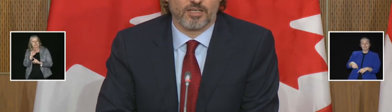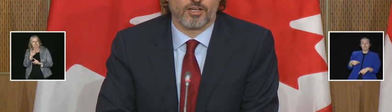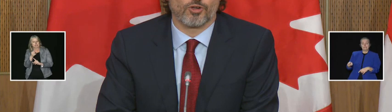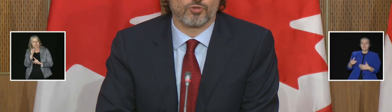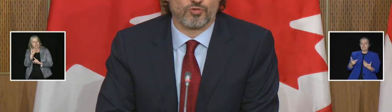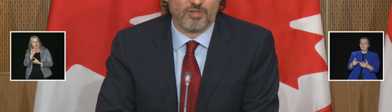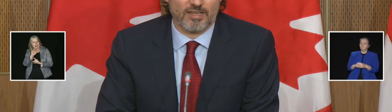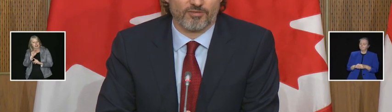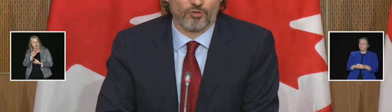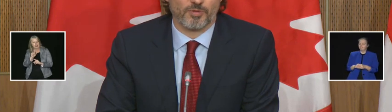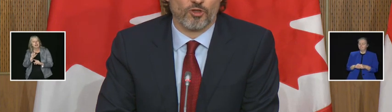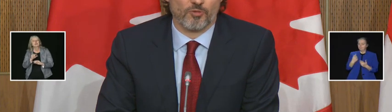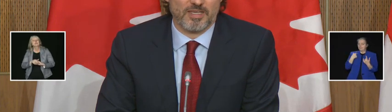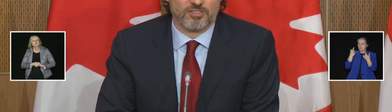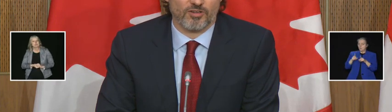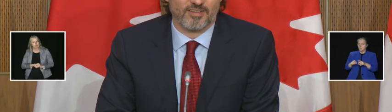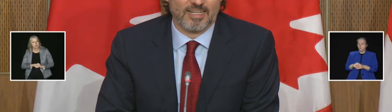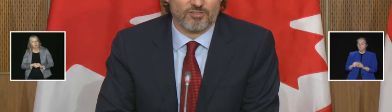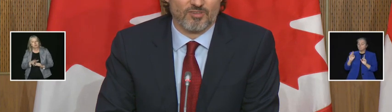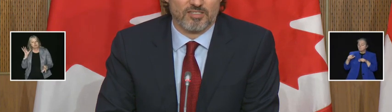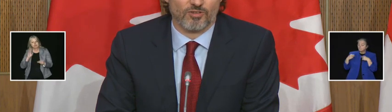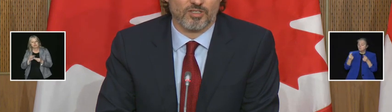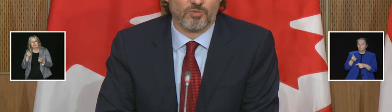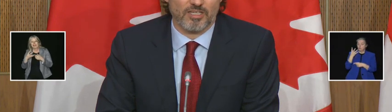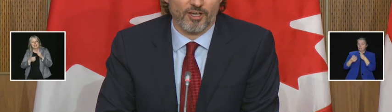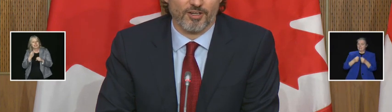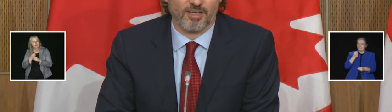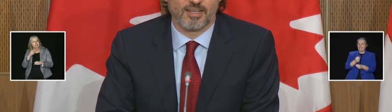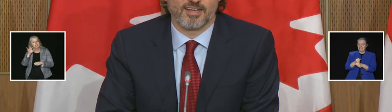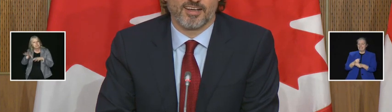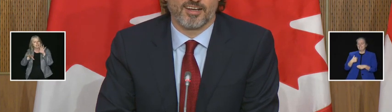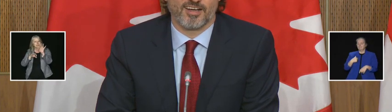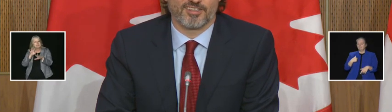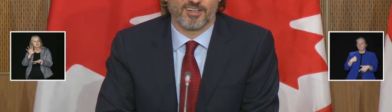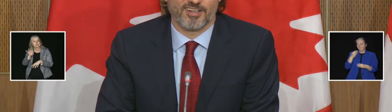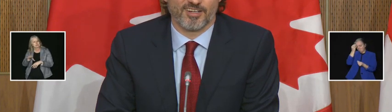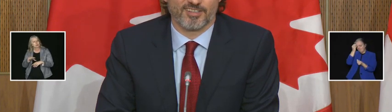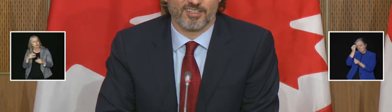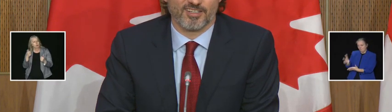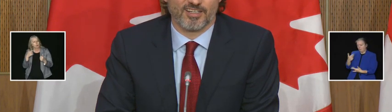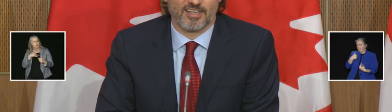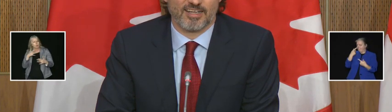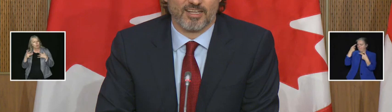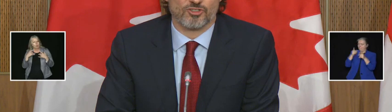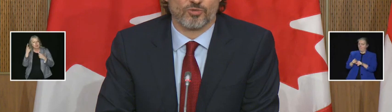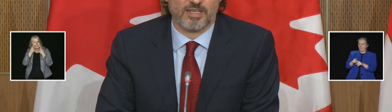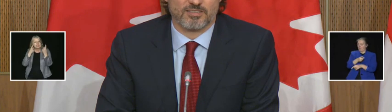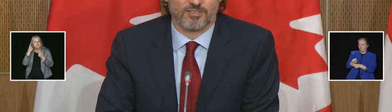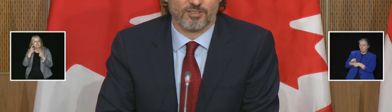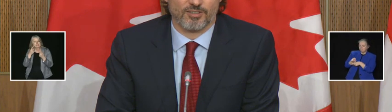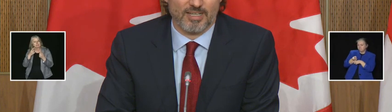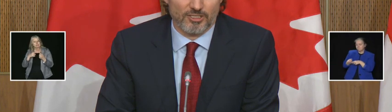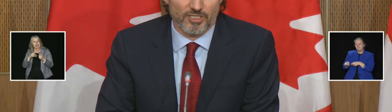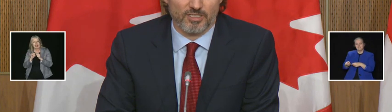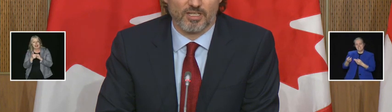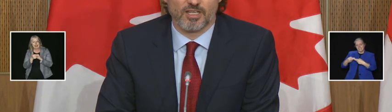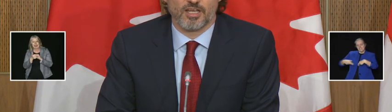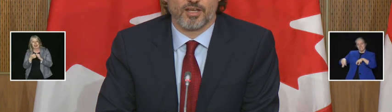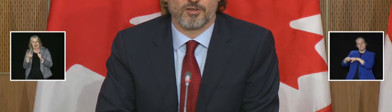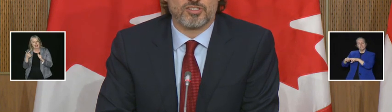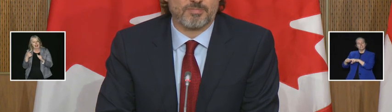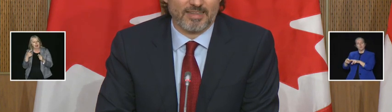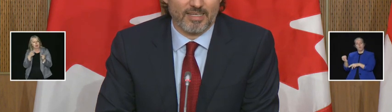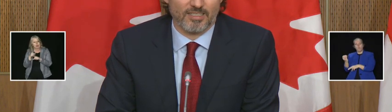qu'on soulève nos préoccupations la situation dès 8 heures dans la région ouest de la chine